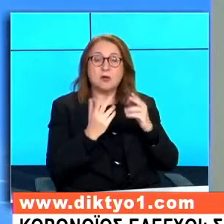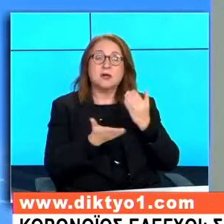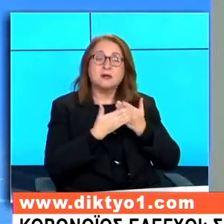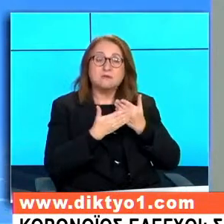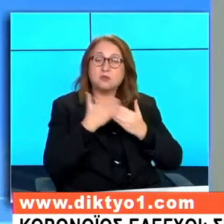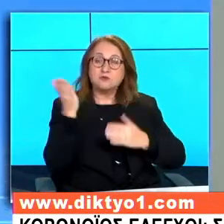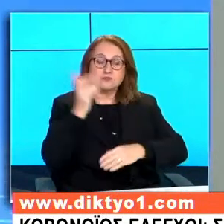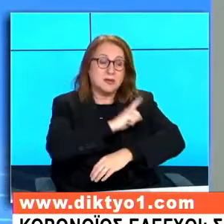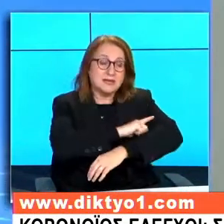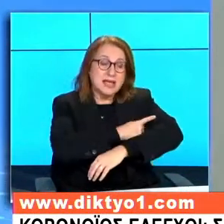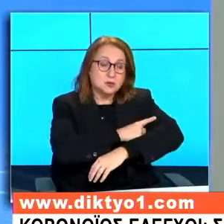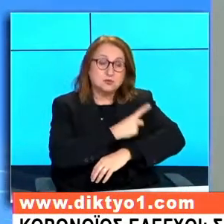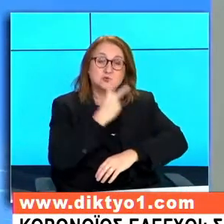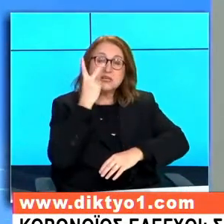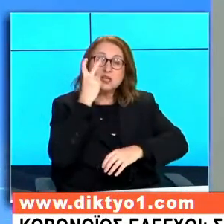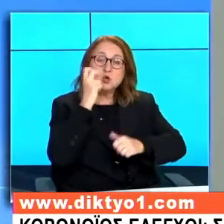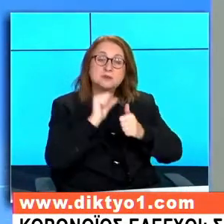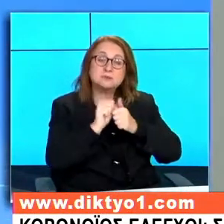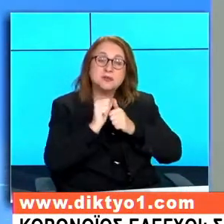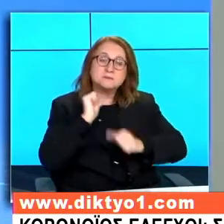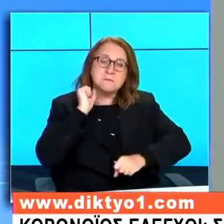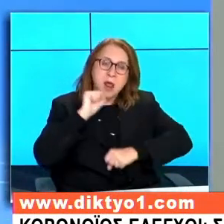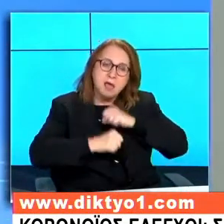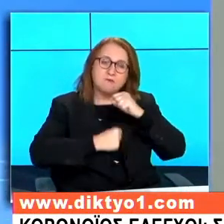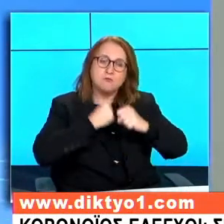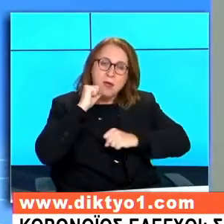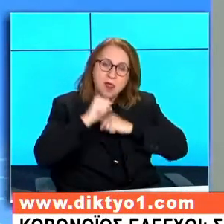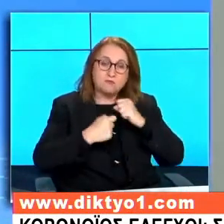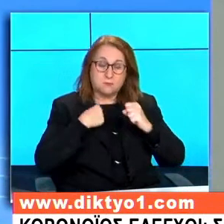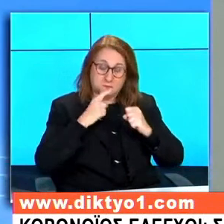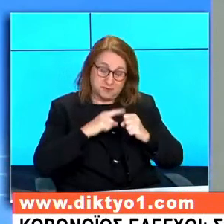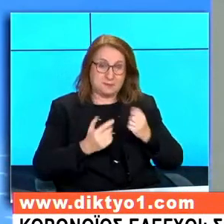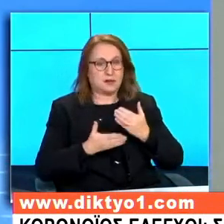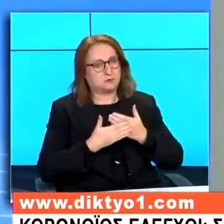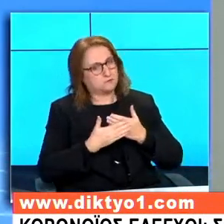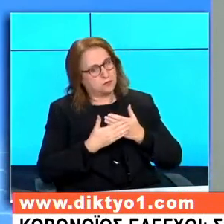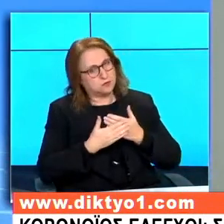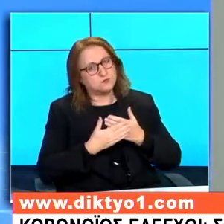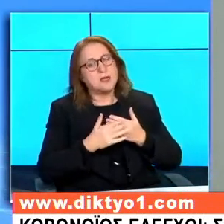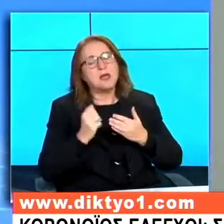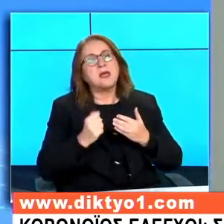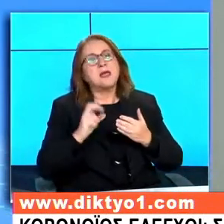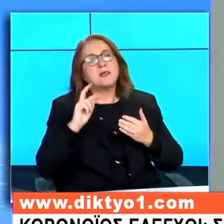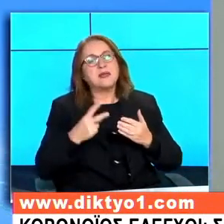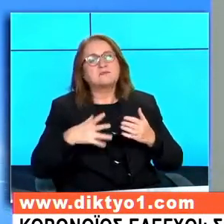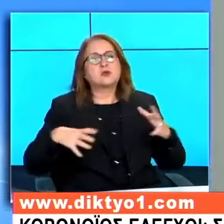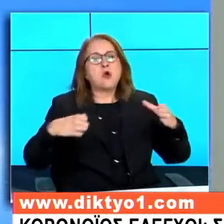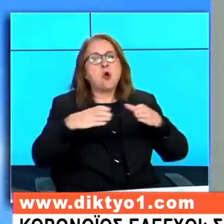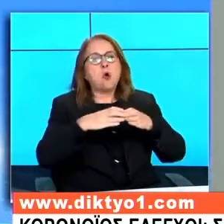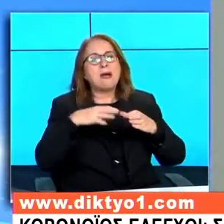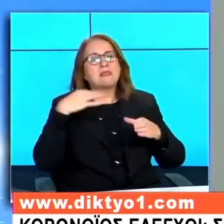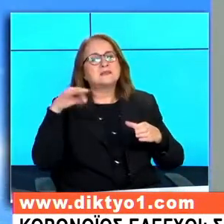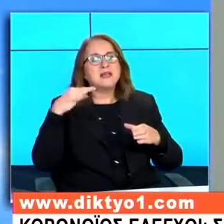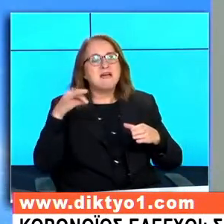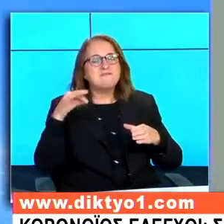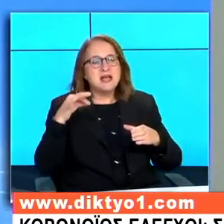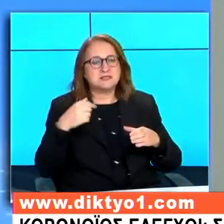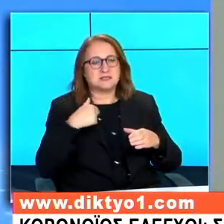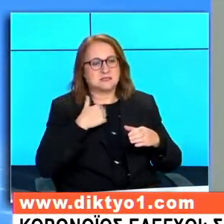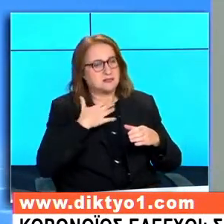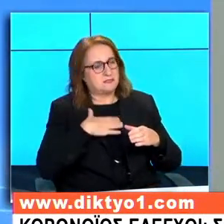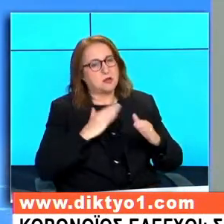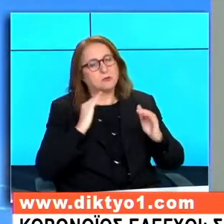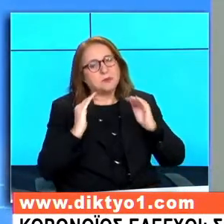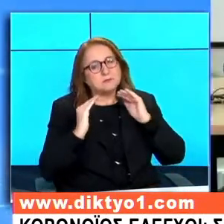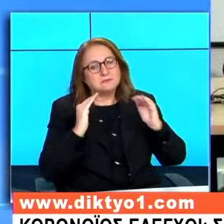που δίνουν τη μάχη εδώ και 20 μήνες. Δεύτερον, να προστατεύσουμε τις ευάλωτες κοινωνικά ομάδες όπως είναι οι ηλικιωμένοι, οι φιλοξενούμενοι